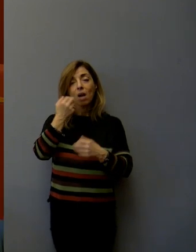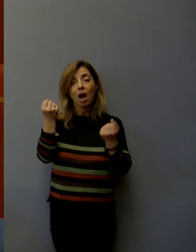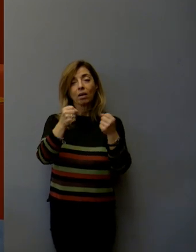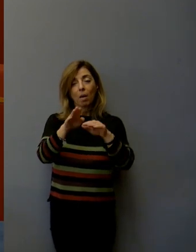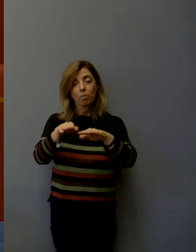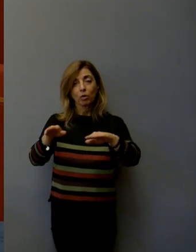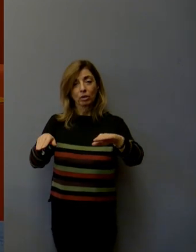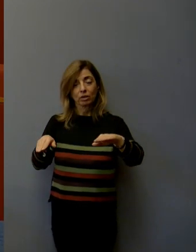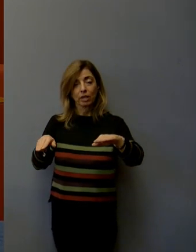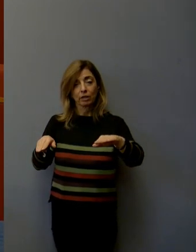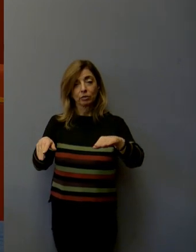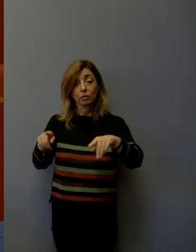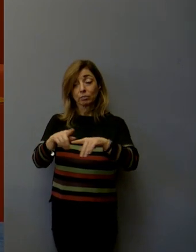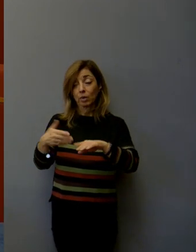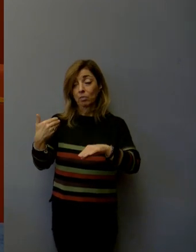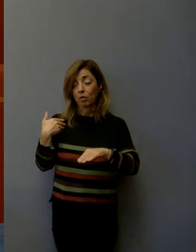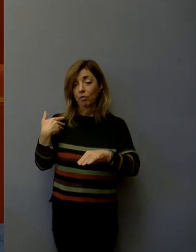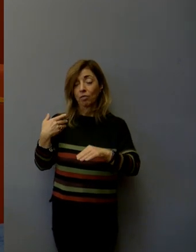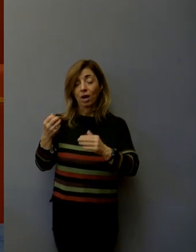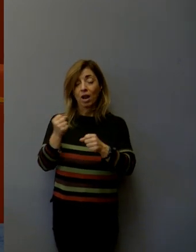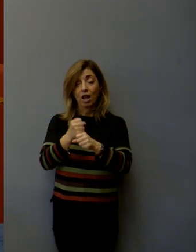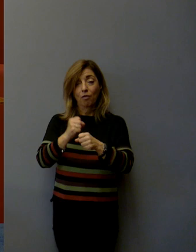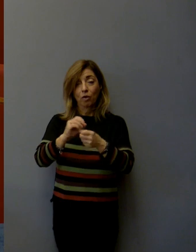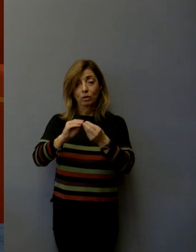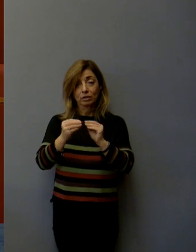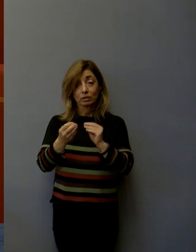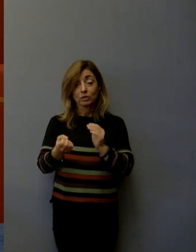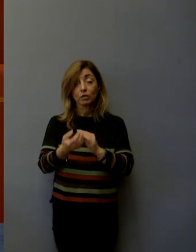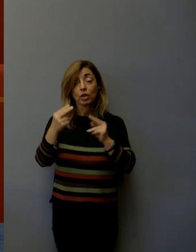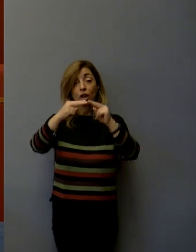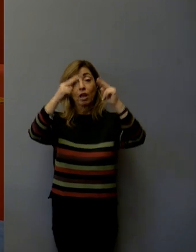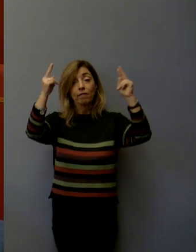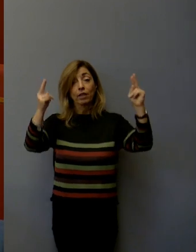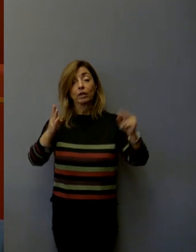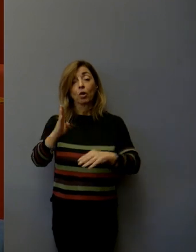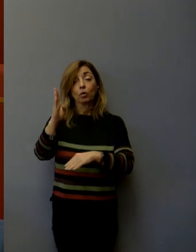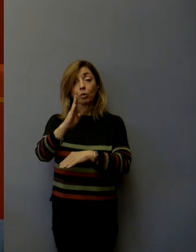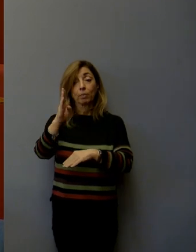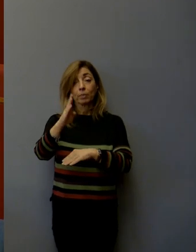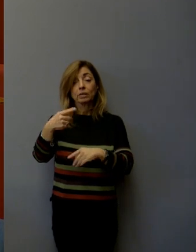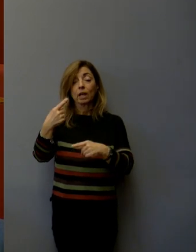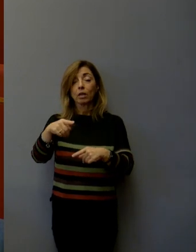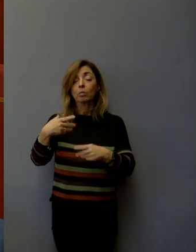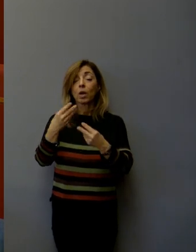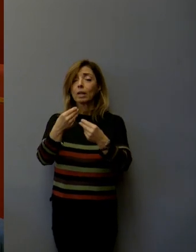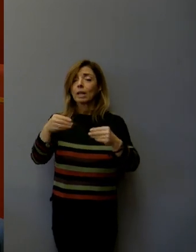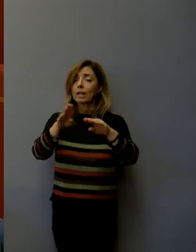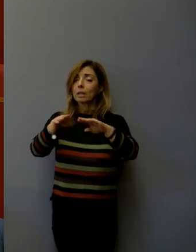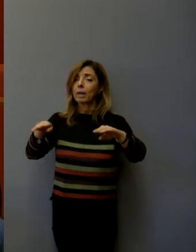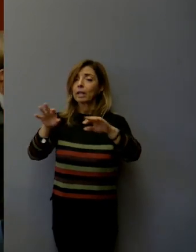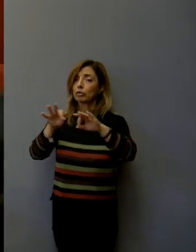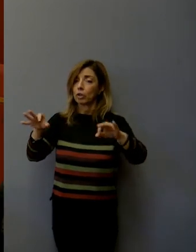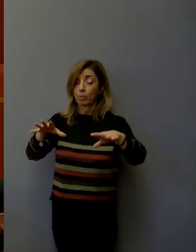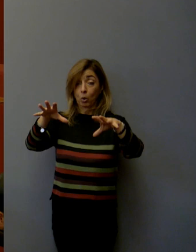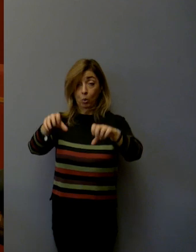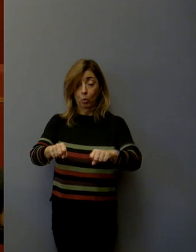Staglieno e i recenti lavori di manutenzione straordinaria abbia Bisagno che sono stati occupati diversi parcheggi liberi dal sud Italia considerato